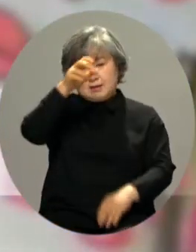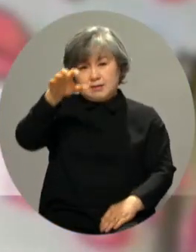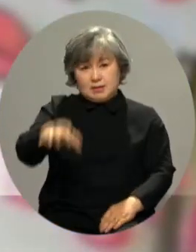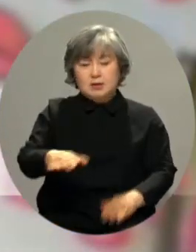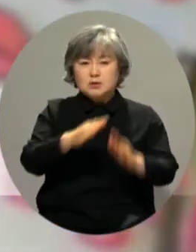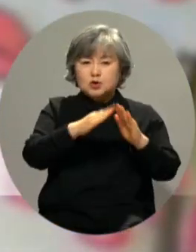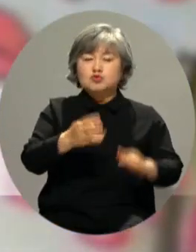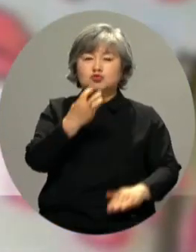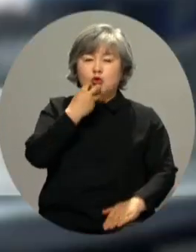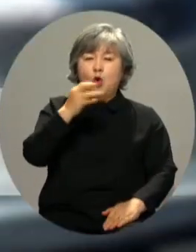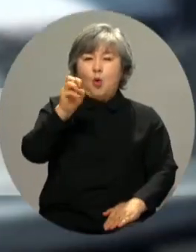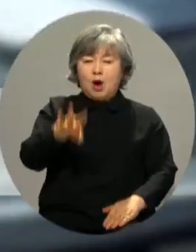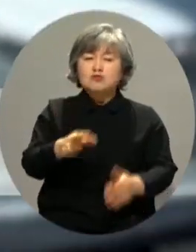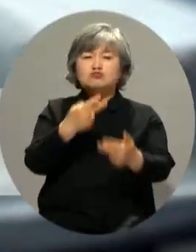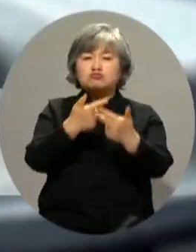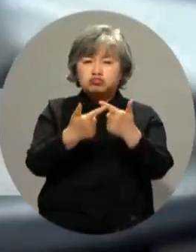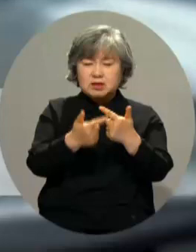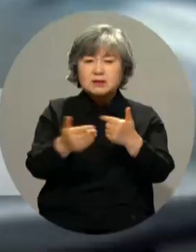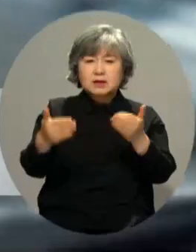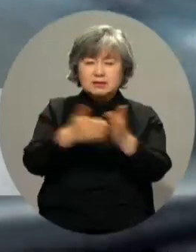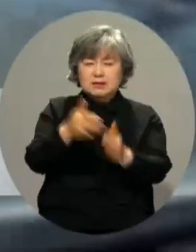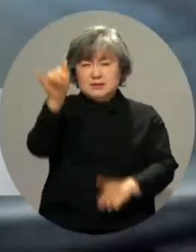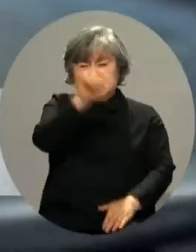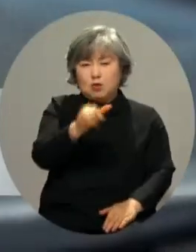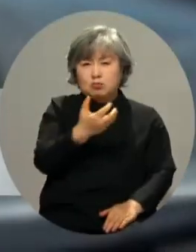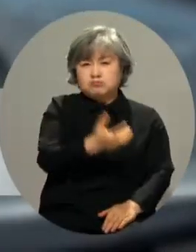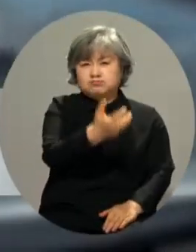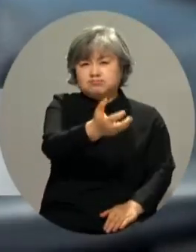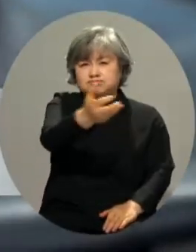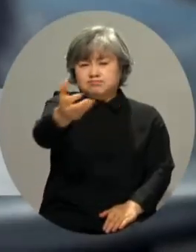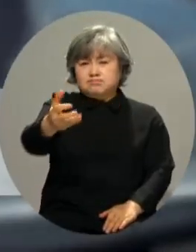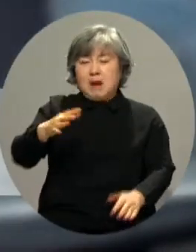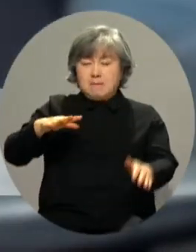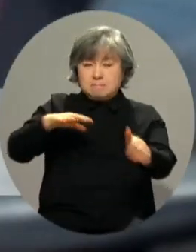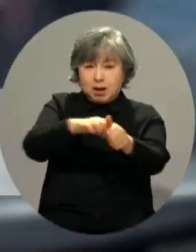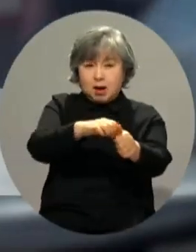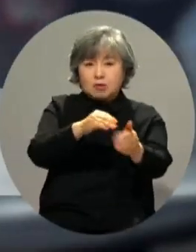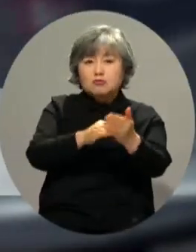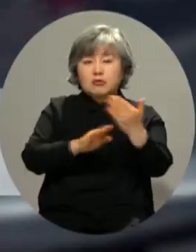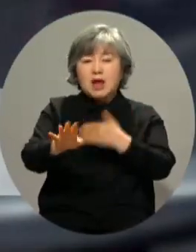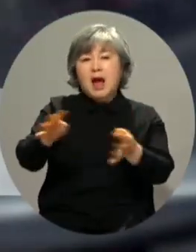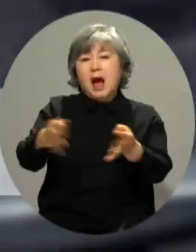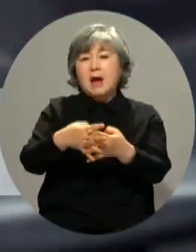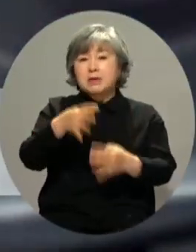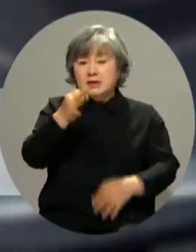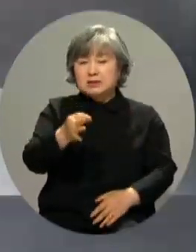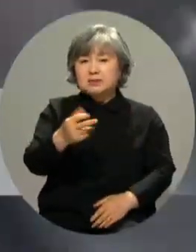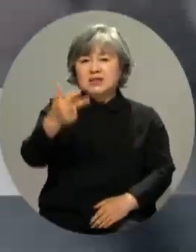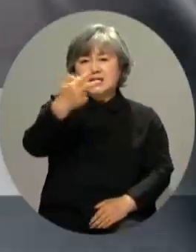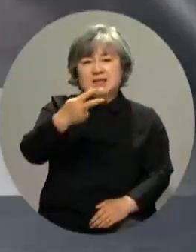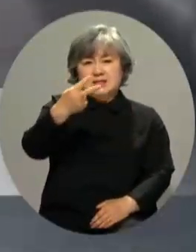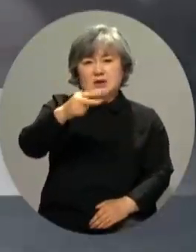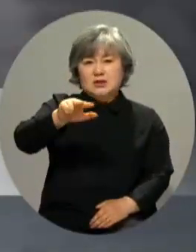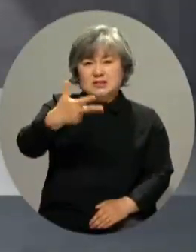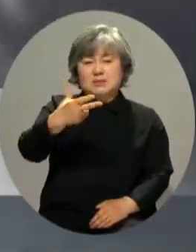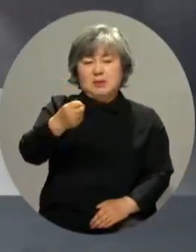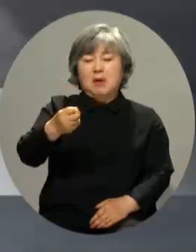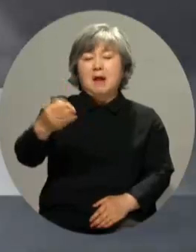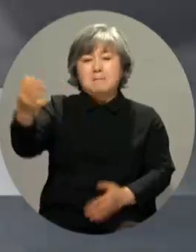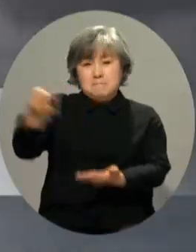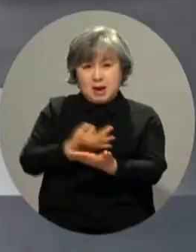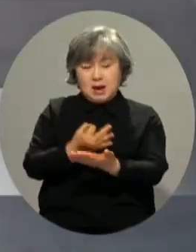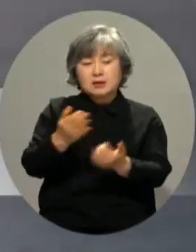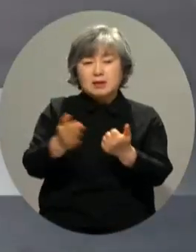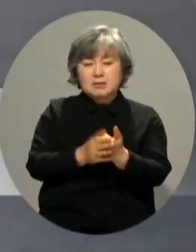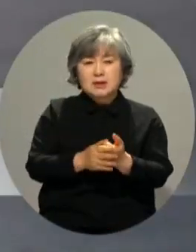전주와 서울 광주 부산 등 전국을 돌며 고의적으로 사고를 낸 뒤 합의금 2700만원을 받아 챙긴